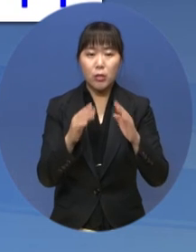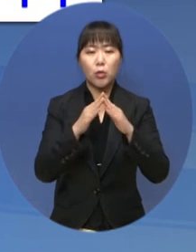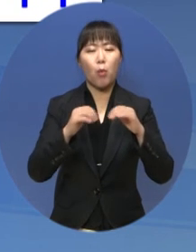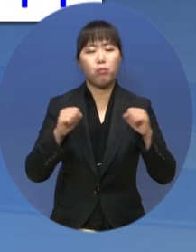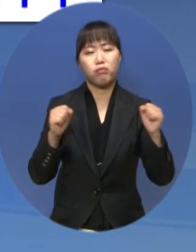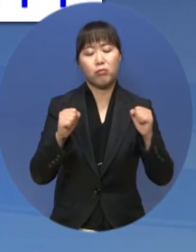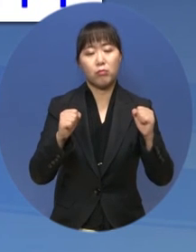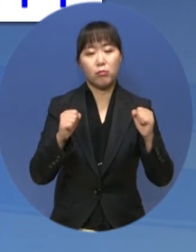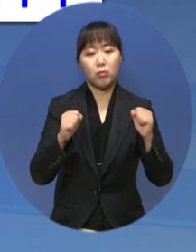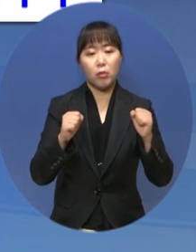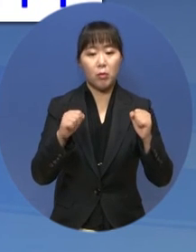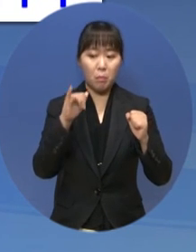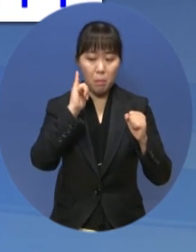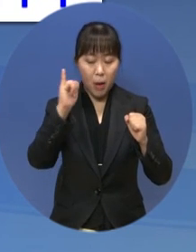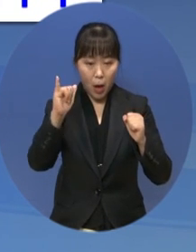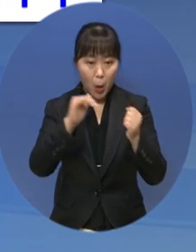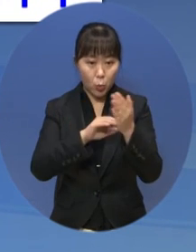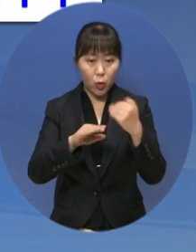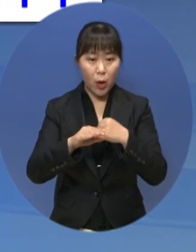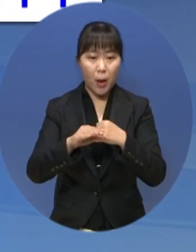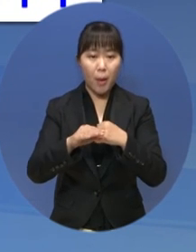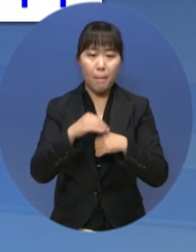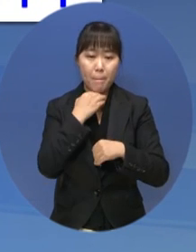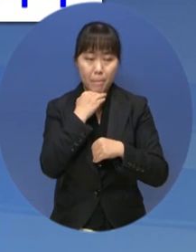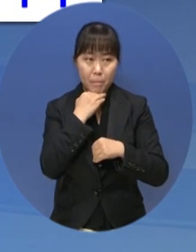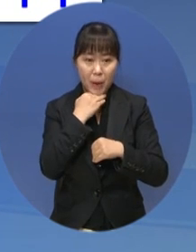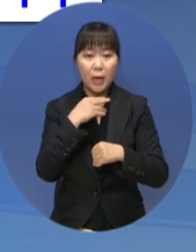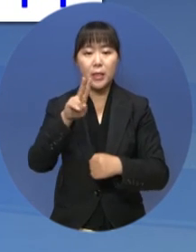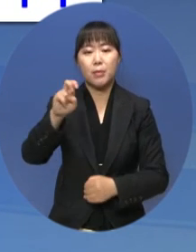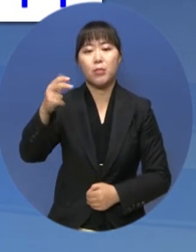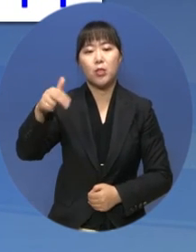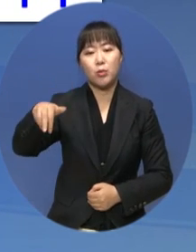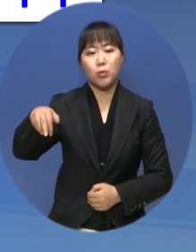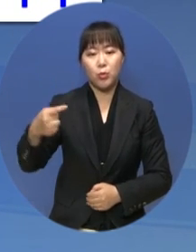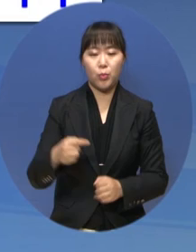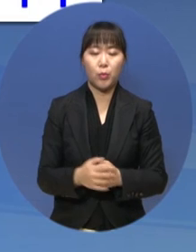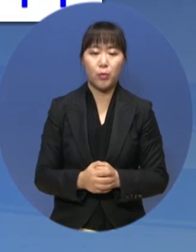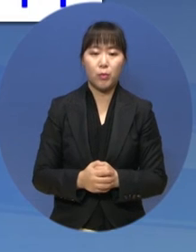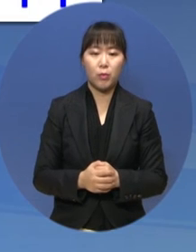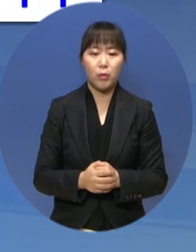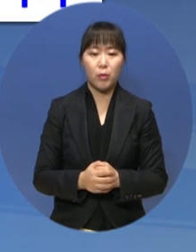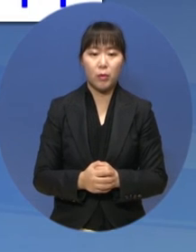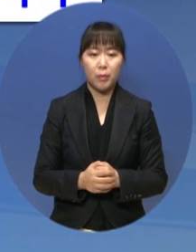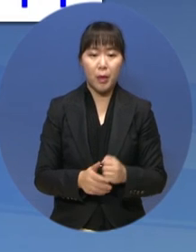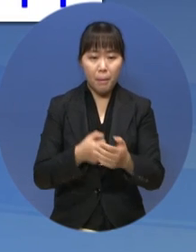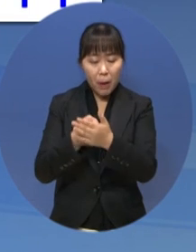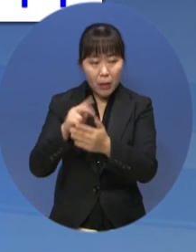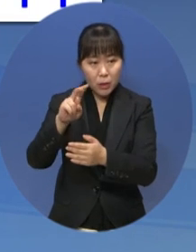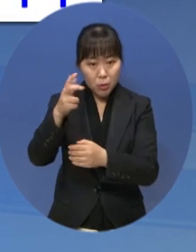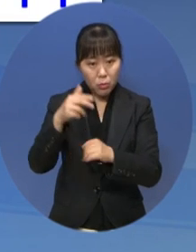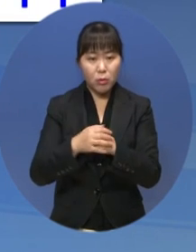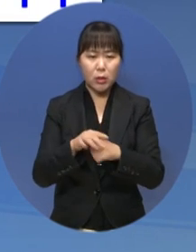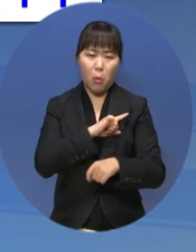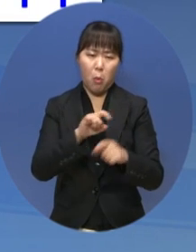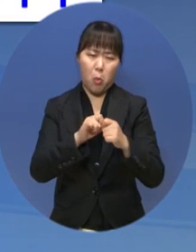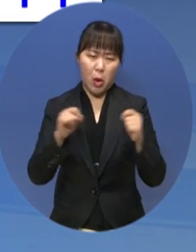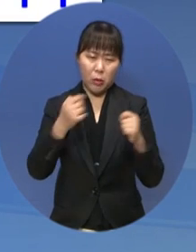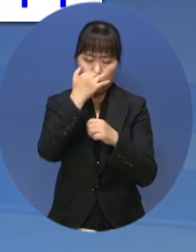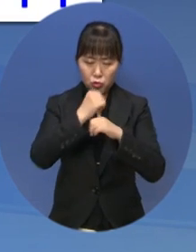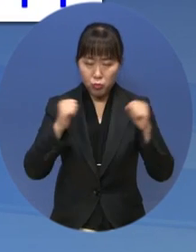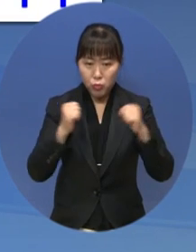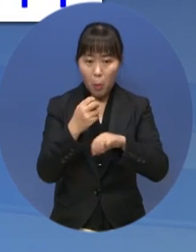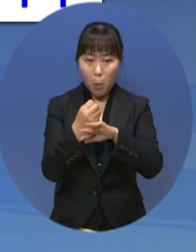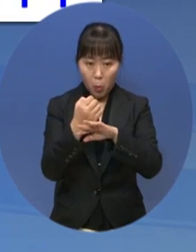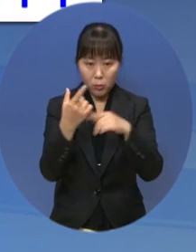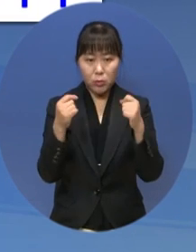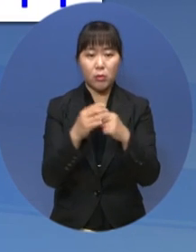전북으로 승차콜 요청 후 배차까지 27초가 소요된 반면 가장 오래 걸린 지역은 충북으로